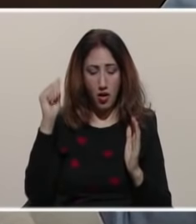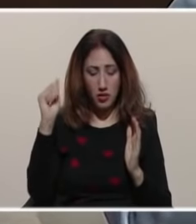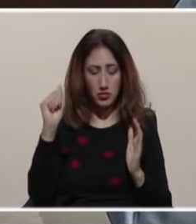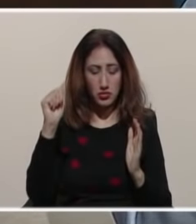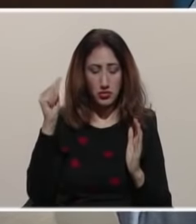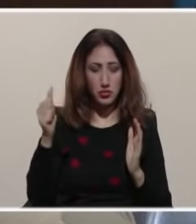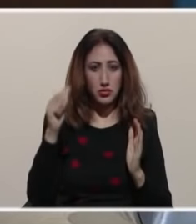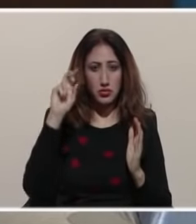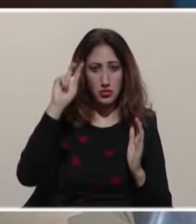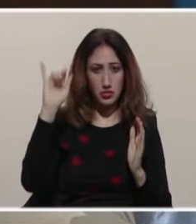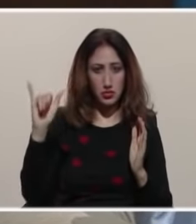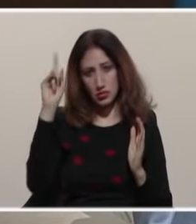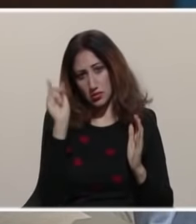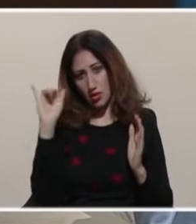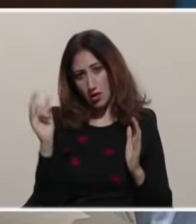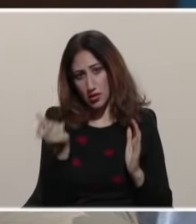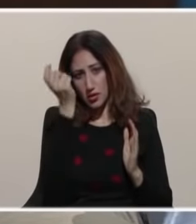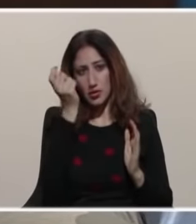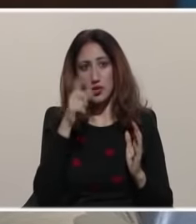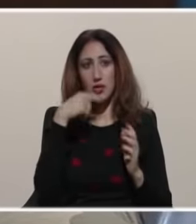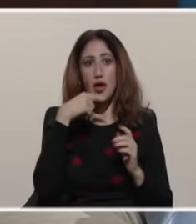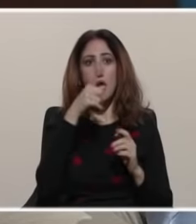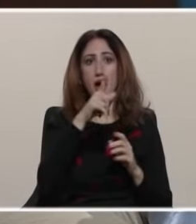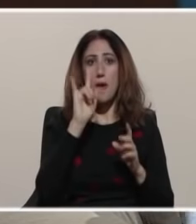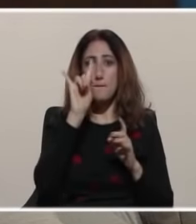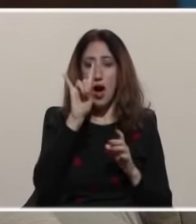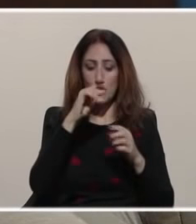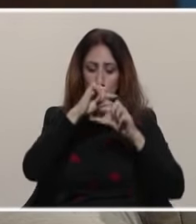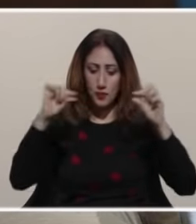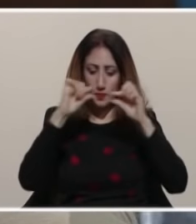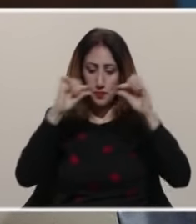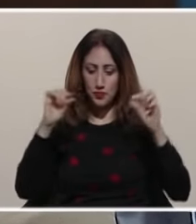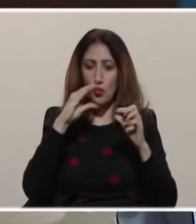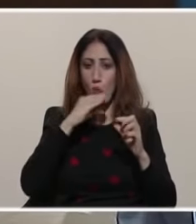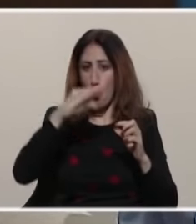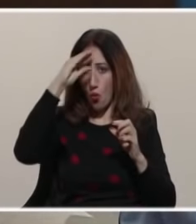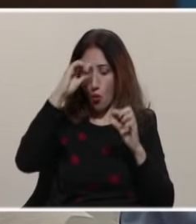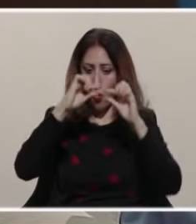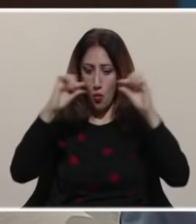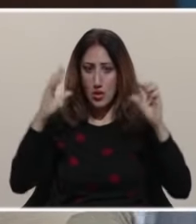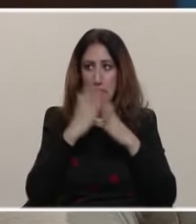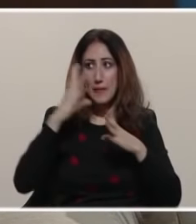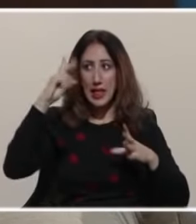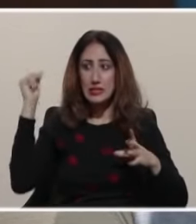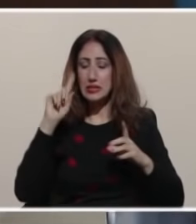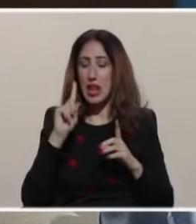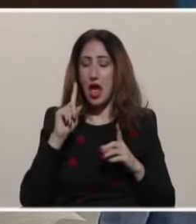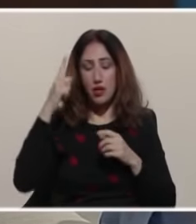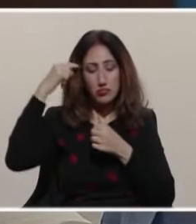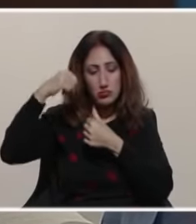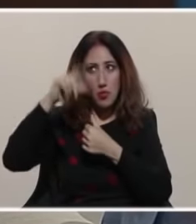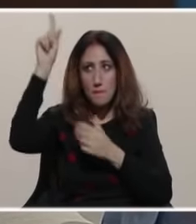أحيانا من بعد العشاء أقيم الليل وأقل حاجة عشر آيات عشان أخرج من دائرة الغفلة، أصلي في الركعة